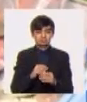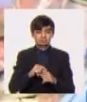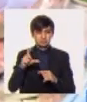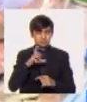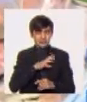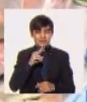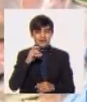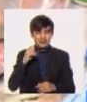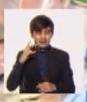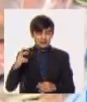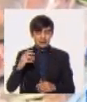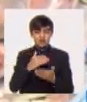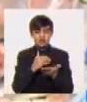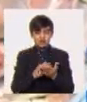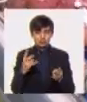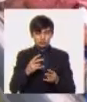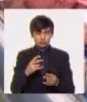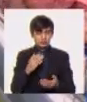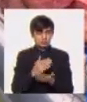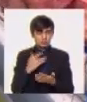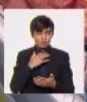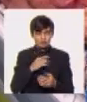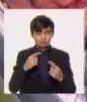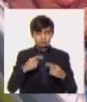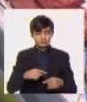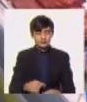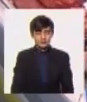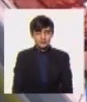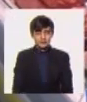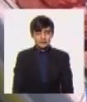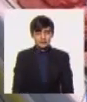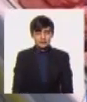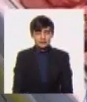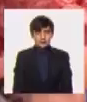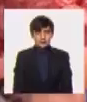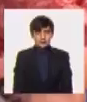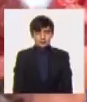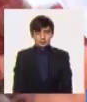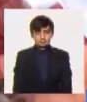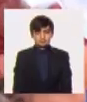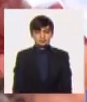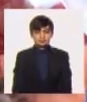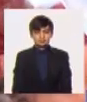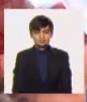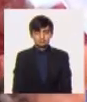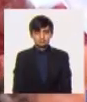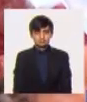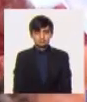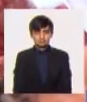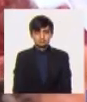жарияланған карантиндік режим де қатты әсер еткен. Жанар Хожанова, Мирамгүл Салқынбаева, Руслан Хусайынов, Информбюро.